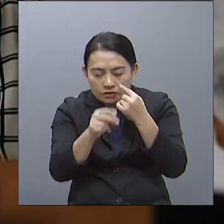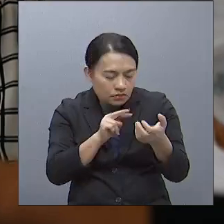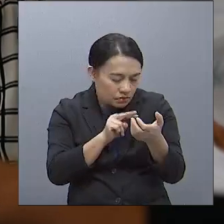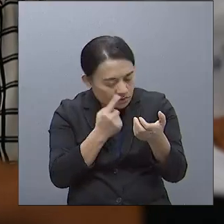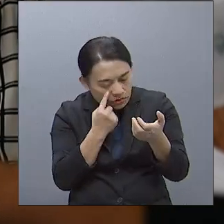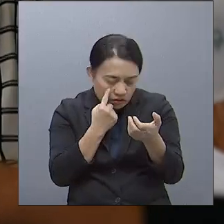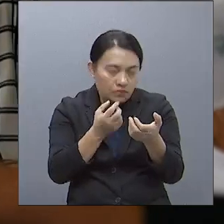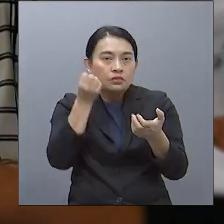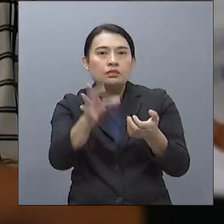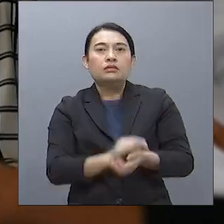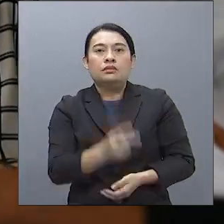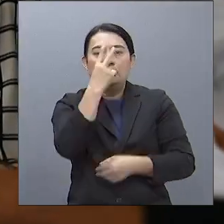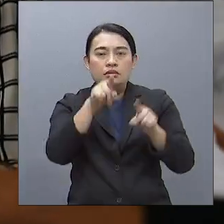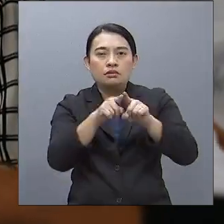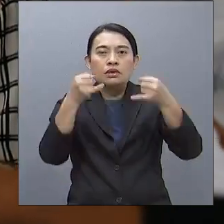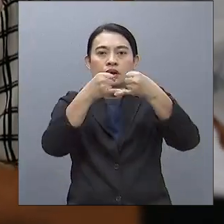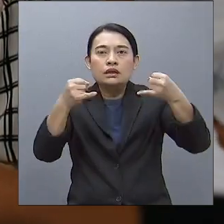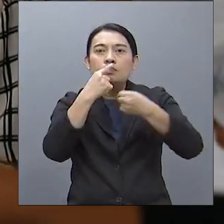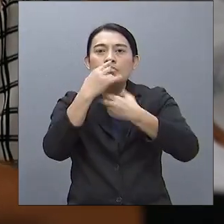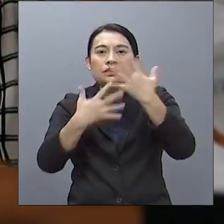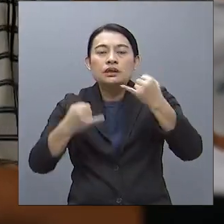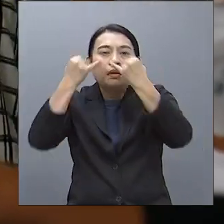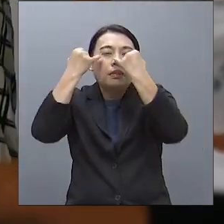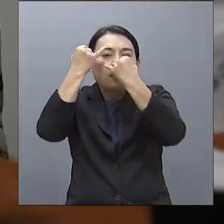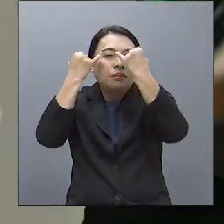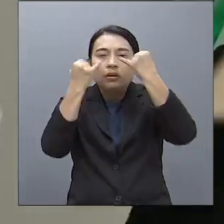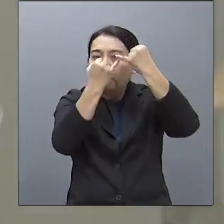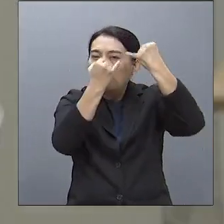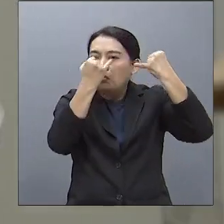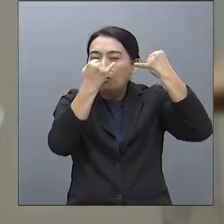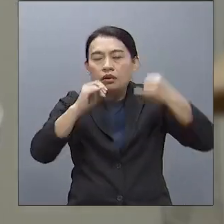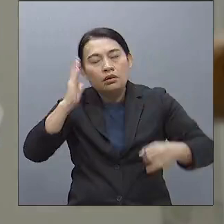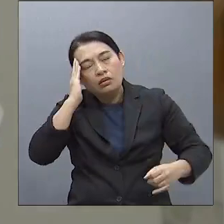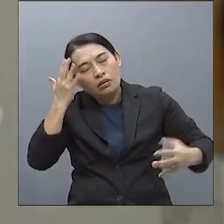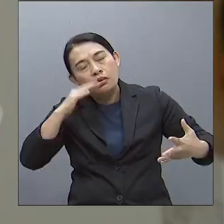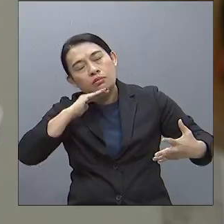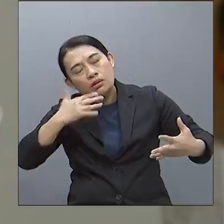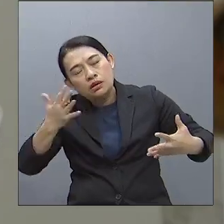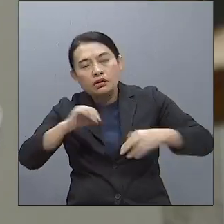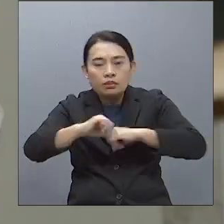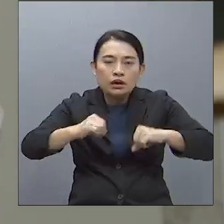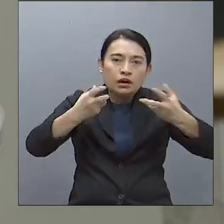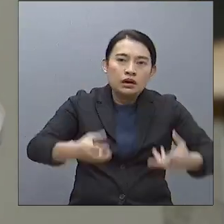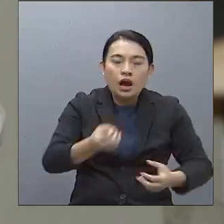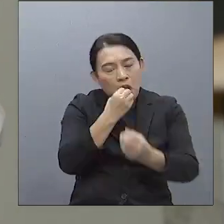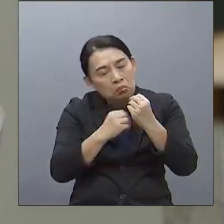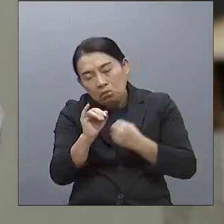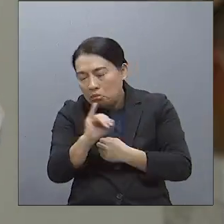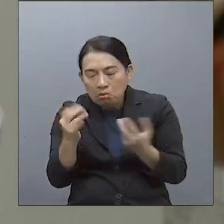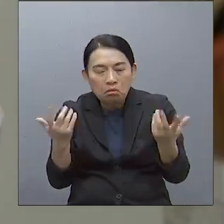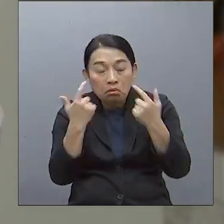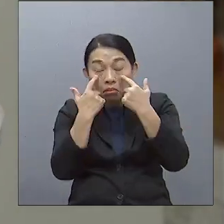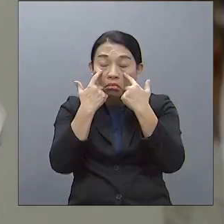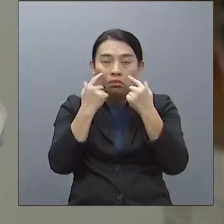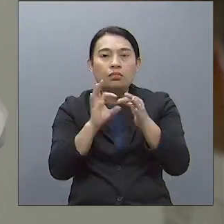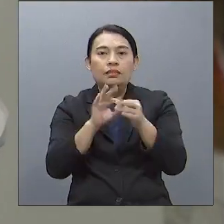ป็นเหมือนแบบเส้นเลือดฝอยๆอ่ ะ คือแรงดันในตามันเยอะนอนไม่พอออกกำลังกายหนักไปกินไม่ดีเนี่ยคือมันเป็นสาเหตุทั้งหม